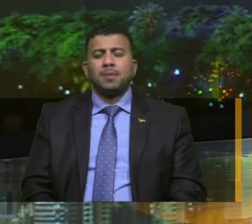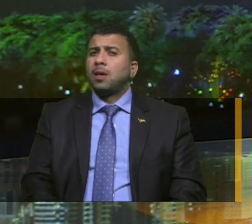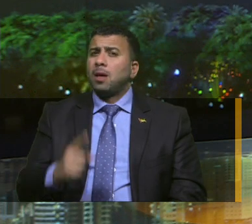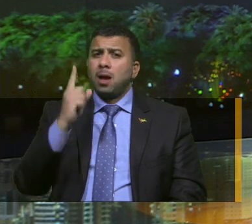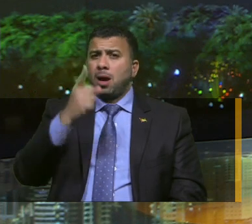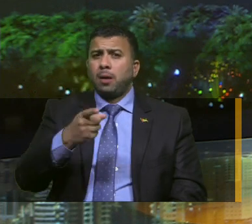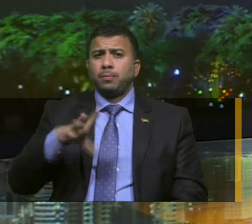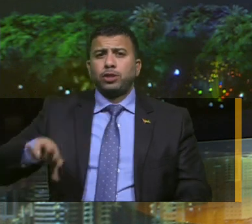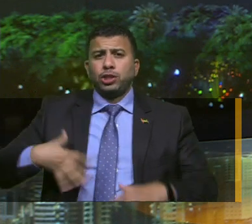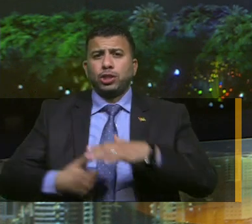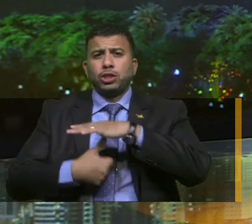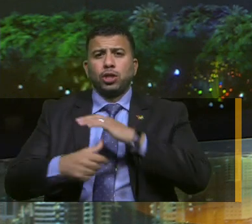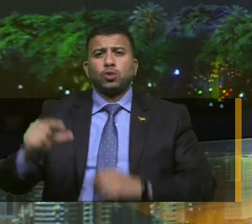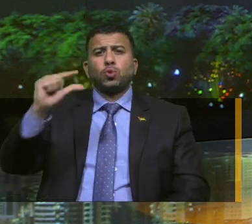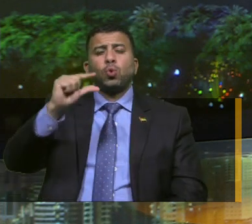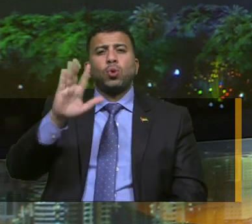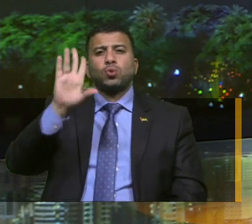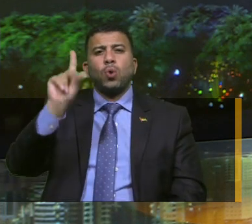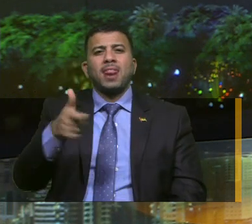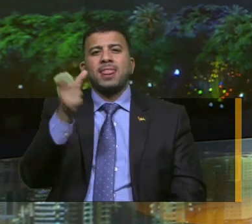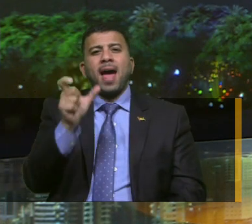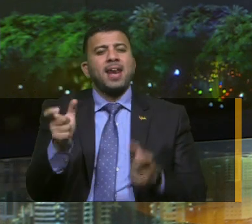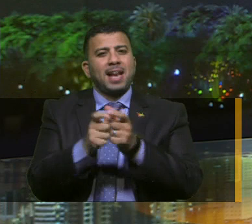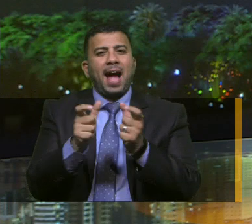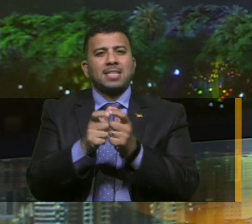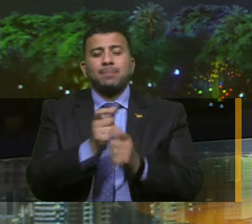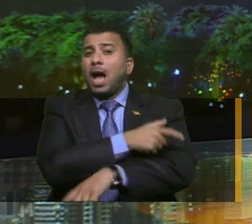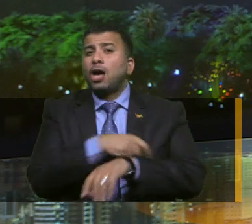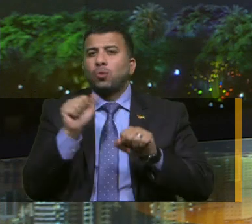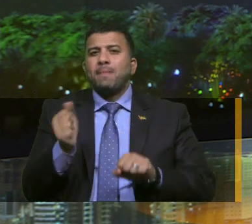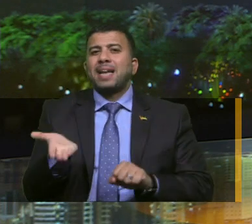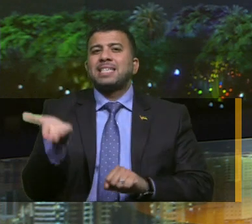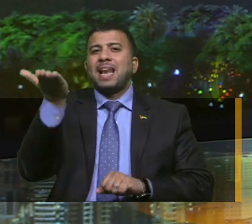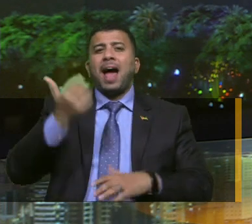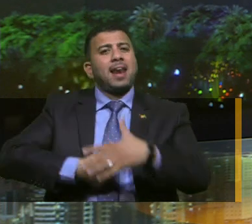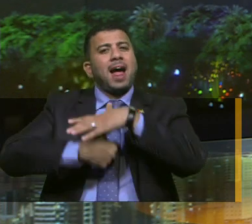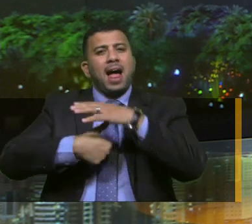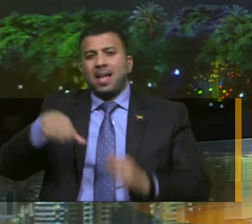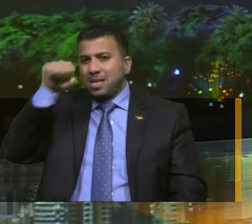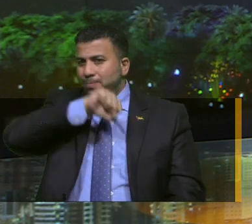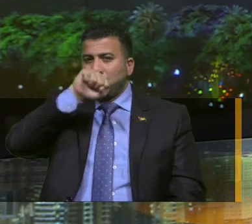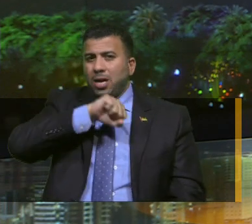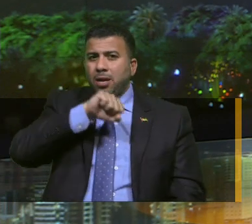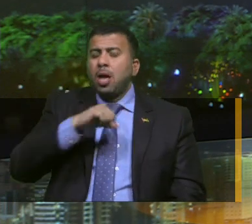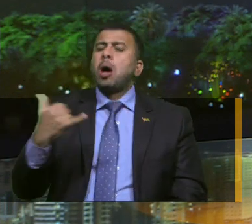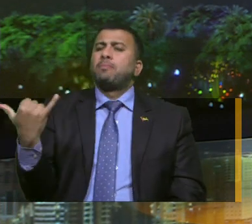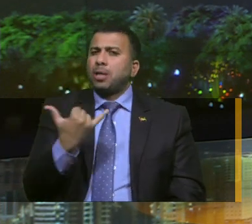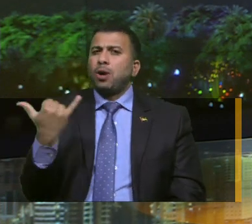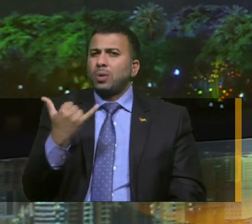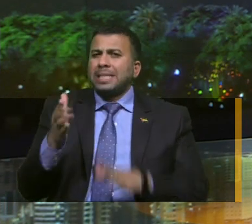تنفيذا لتوجيهات صاحب السمو الشيخ الدكتور سلطان بن محمد القاسمي عضو المجلس الأعلى حاكم